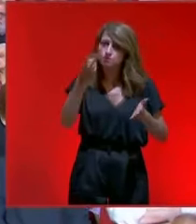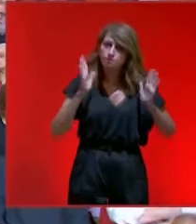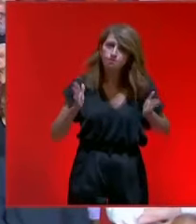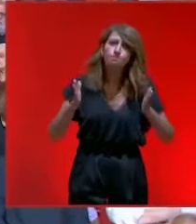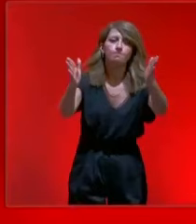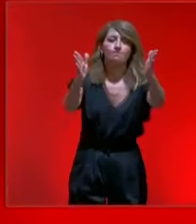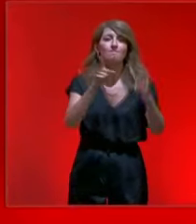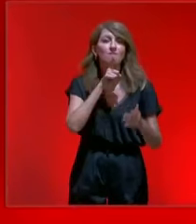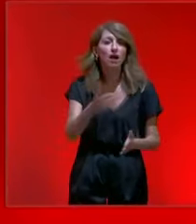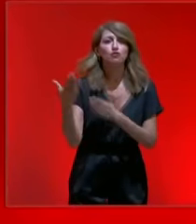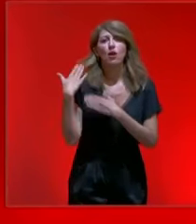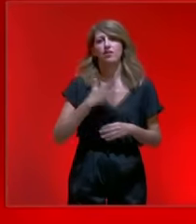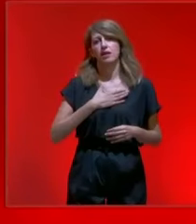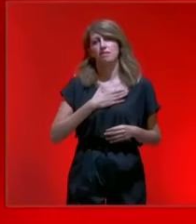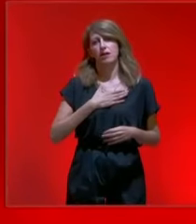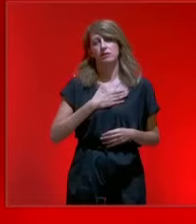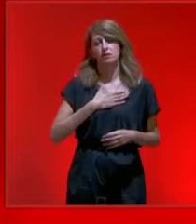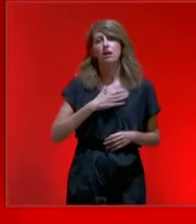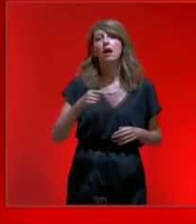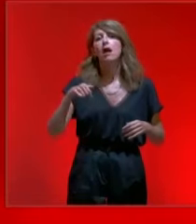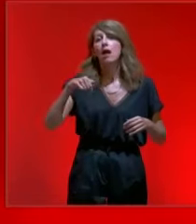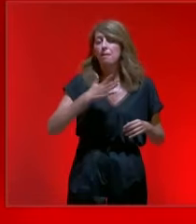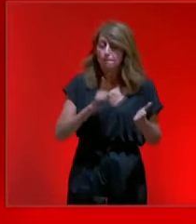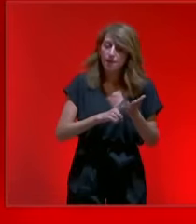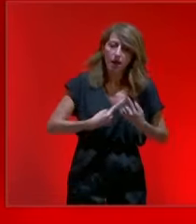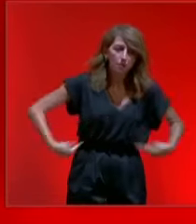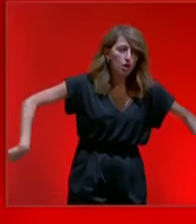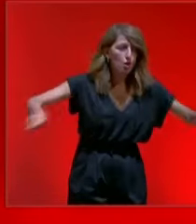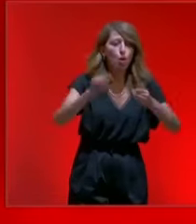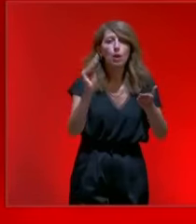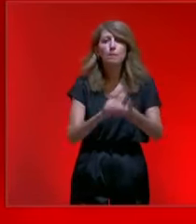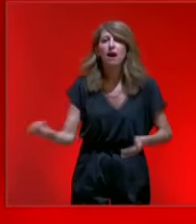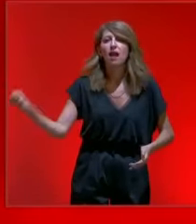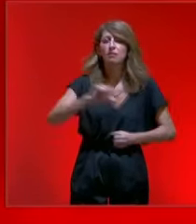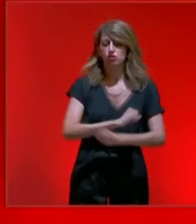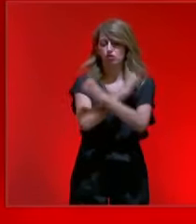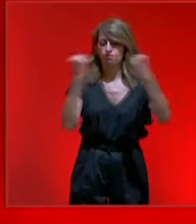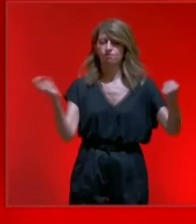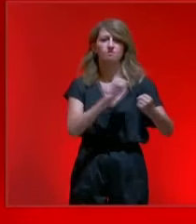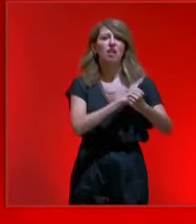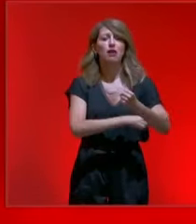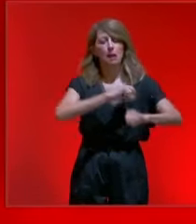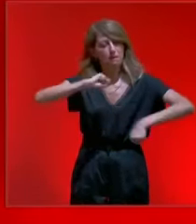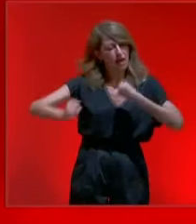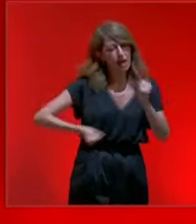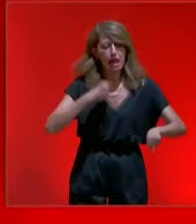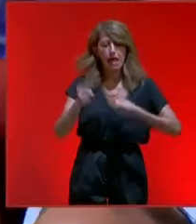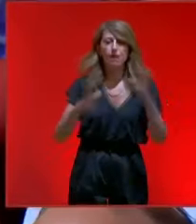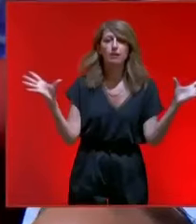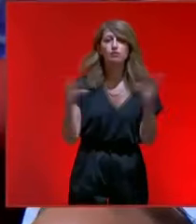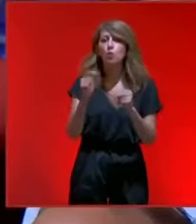ξανά δυνατοί και δυνατές στον πολιτικό αγώνα. Το μεγάλο ζητούμενο, λοιπόν, είναι να